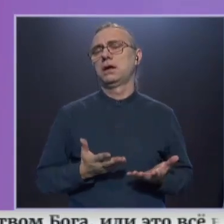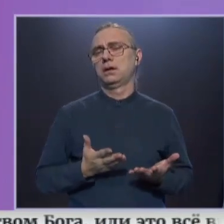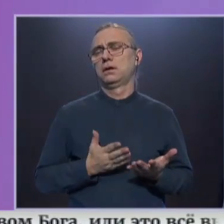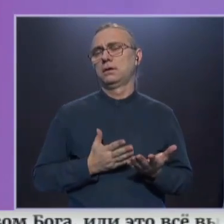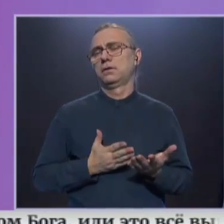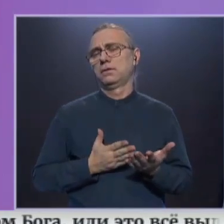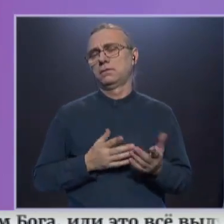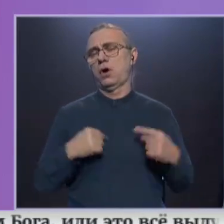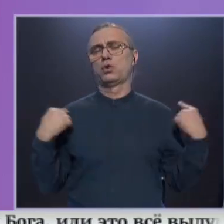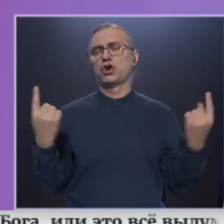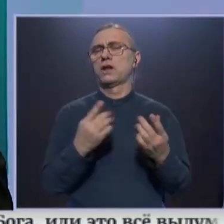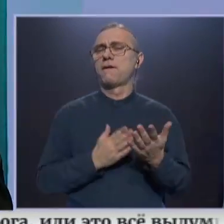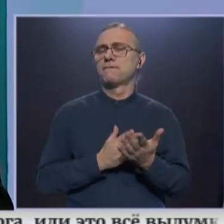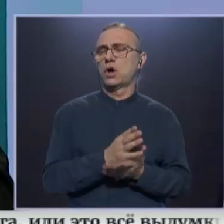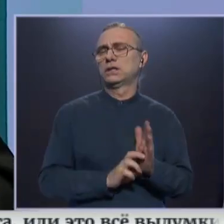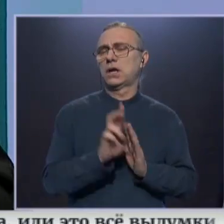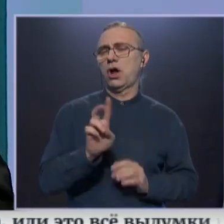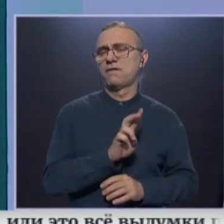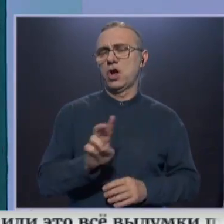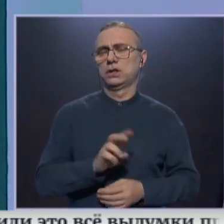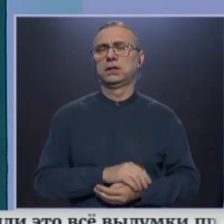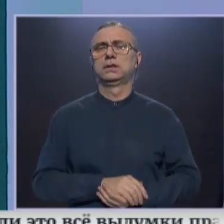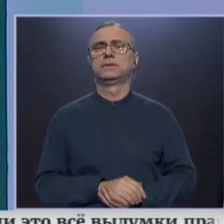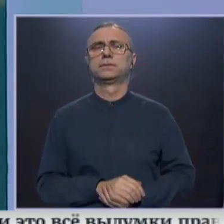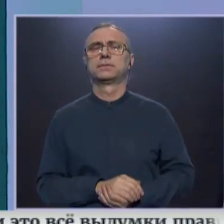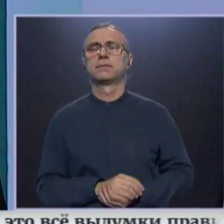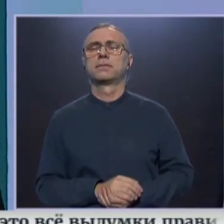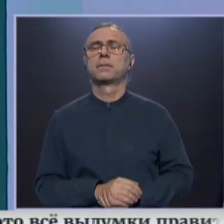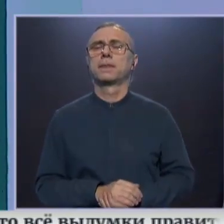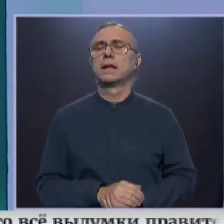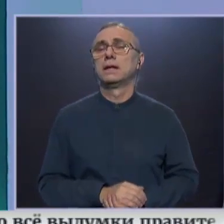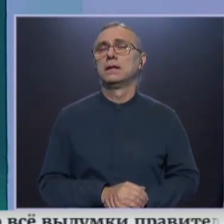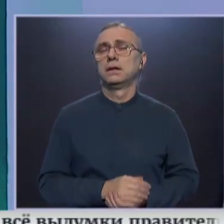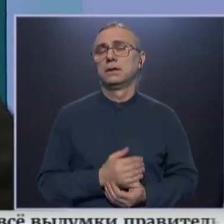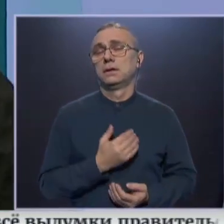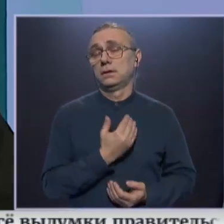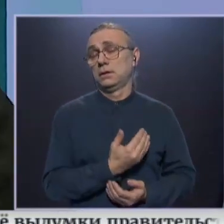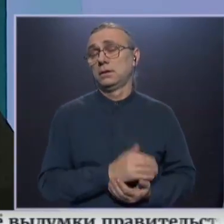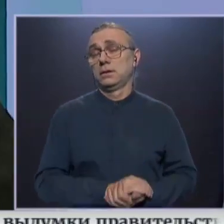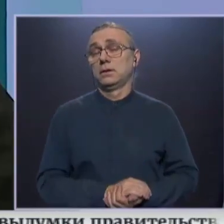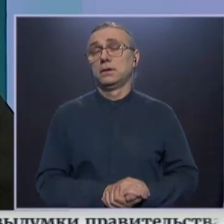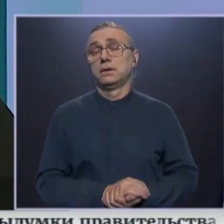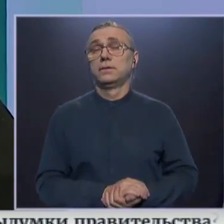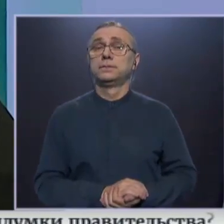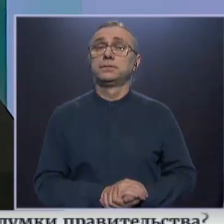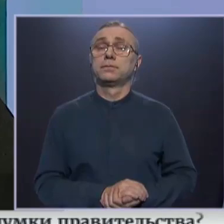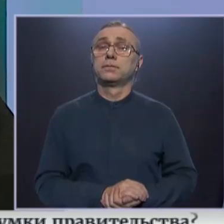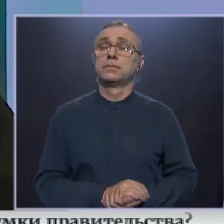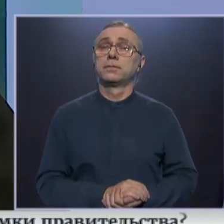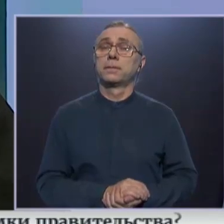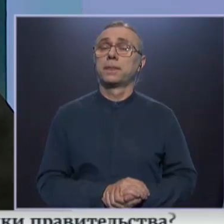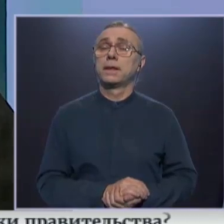Там такие поймальчики, пойдевочки, они все что угодно сами разнесут и в воскресной школе, а уж в подростковом клубе и подавно.